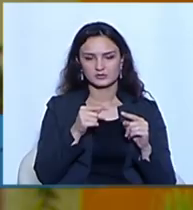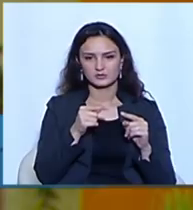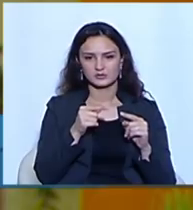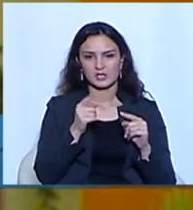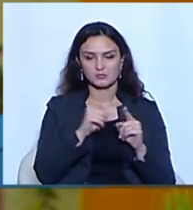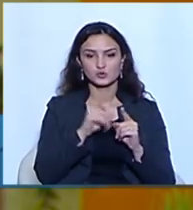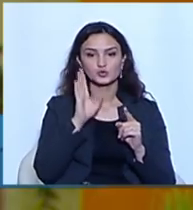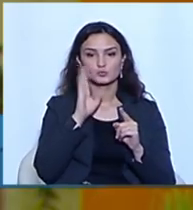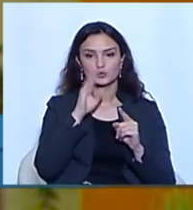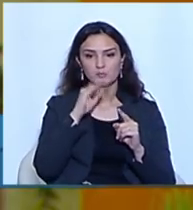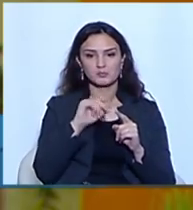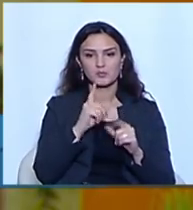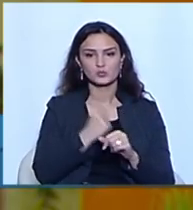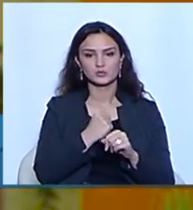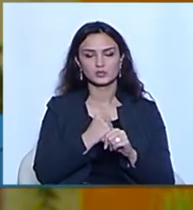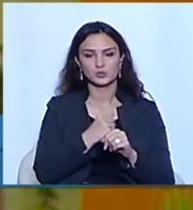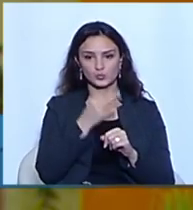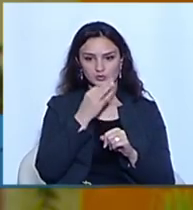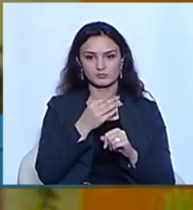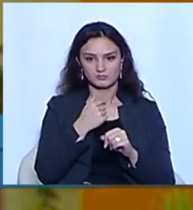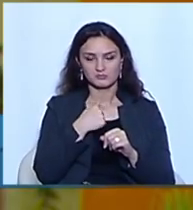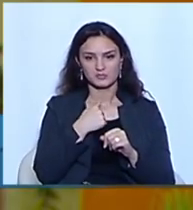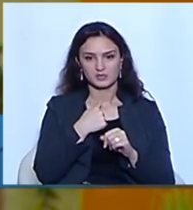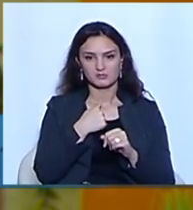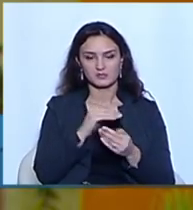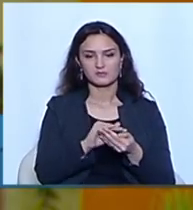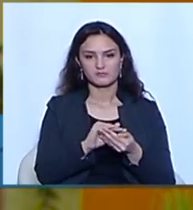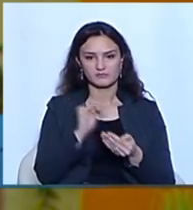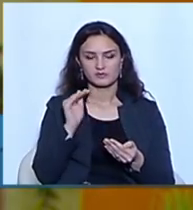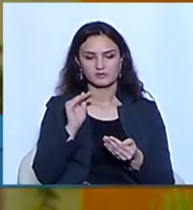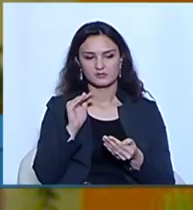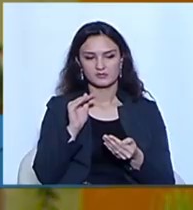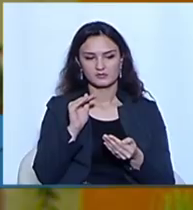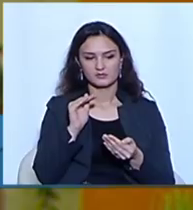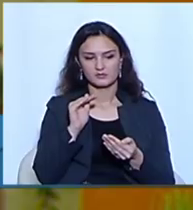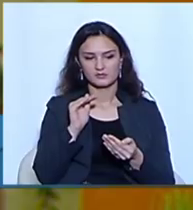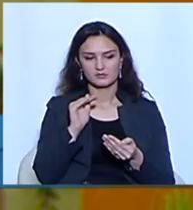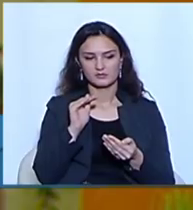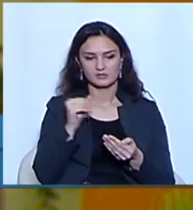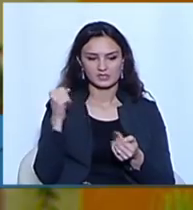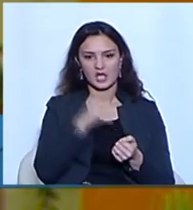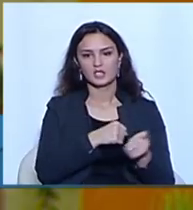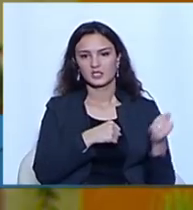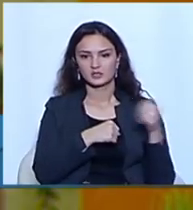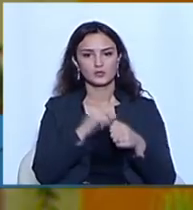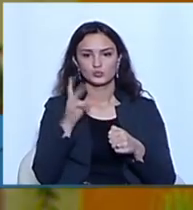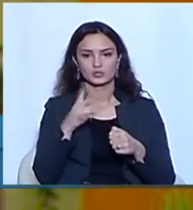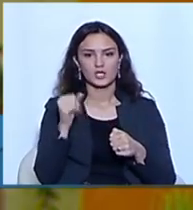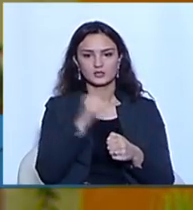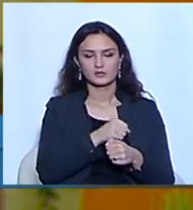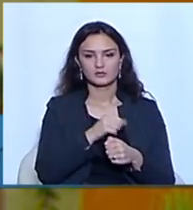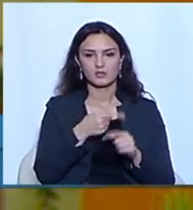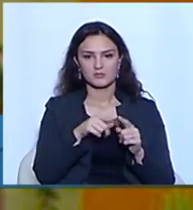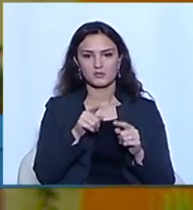დროს შობლის პოზიცია უთხრაშ, აი მე ვზრდი ესე, ნუ დაარტყავ შენ, დაგარტყა, ნუ დაარტყავ და ამ შემთხვევაში